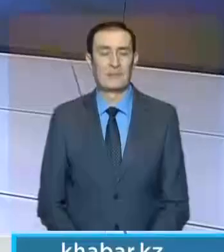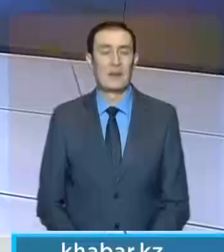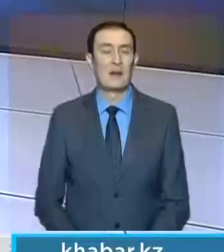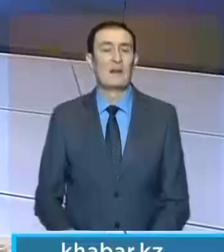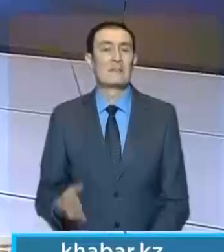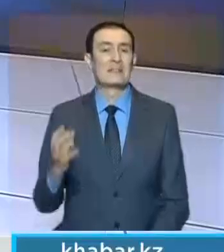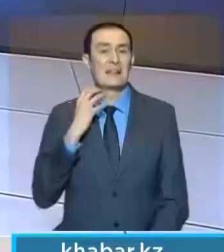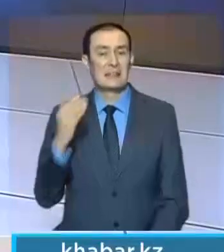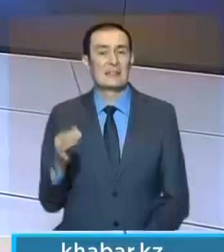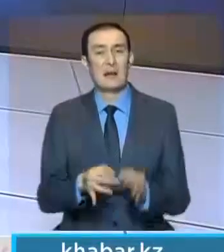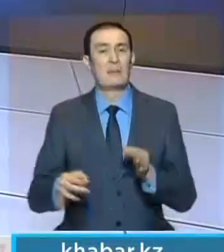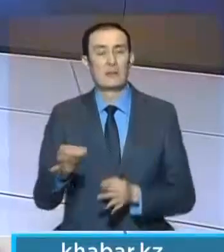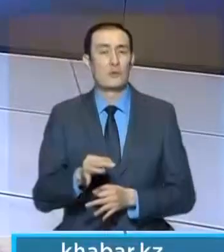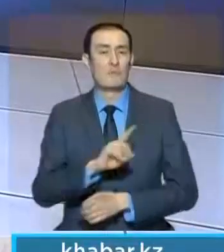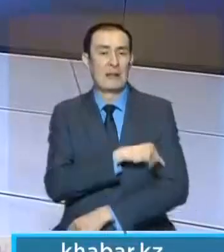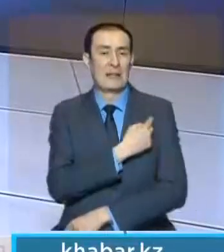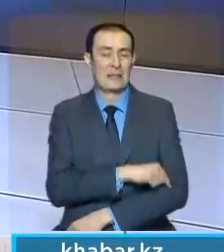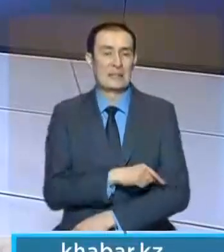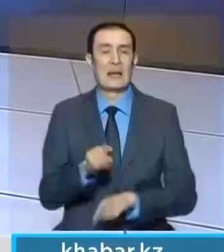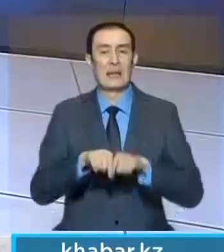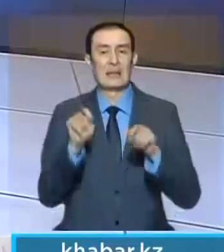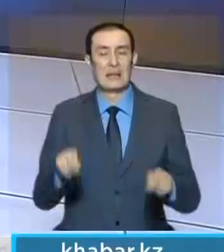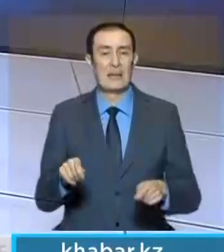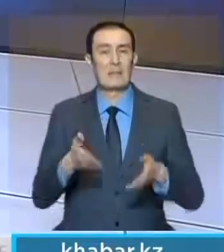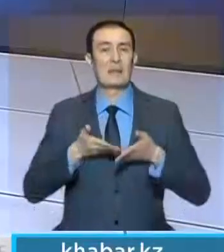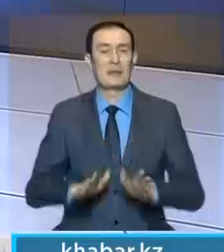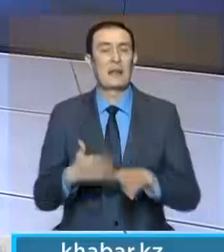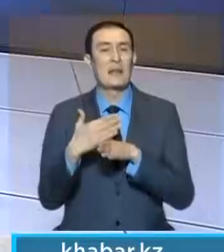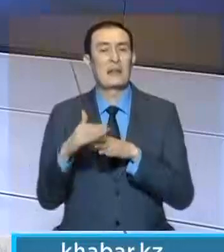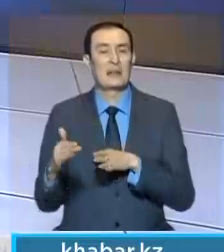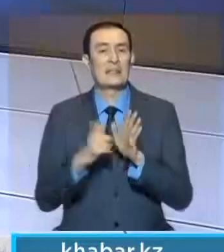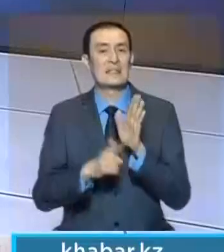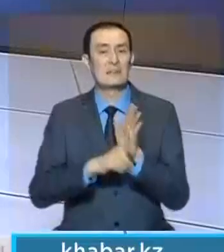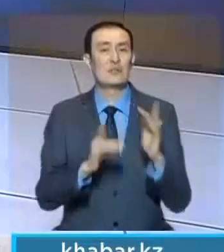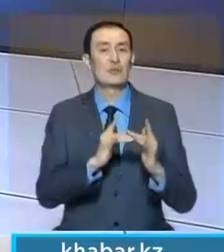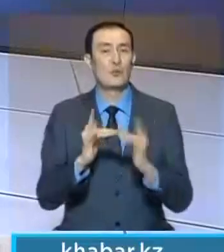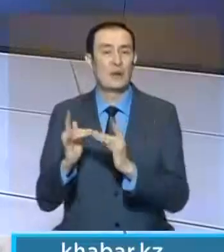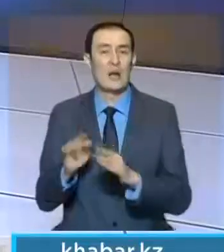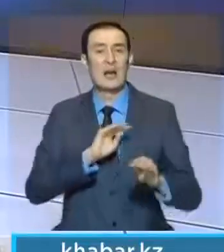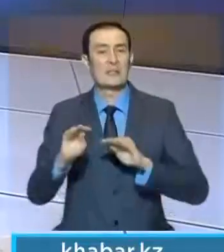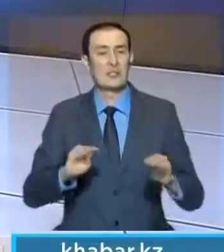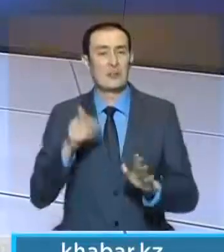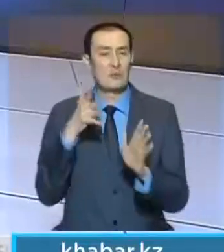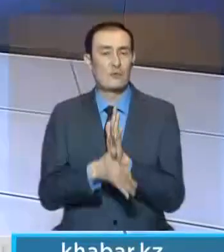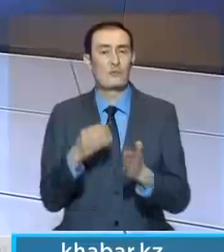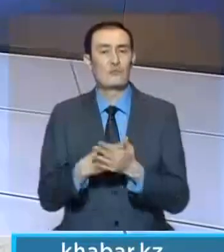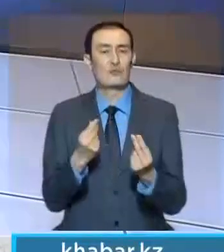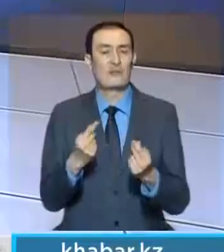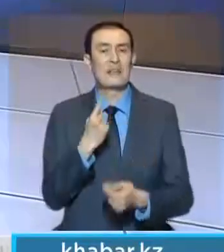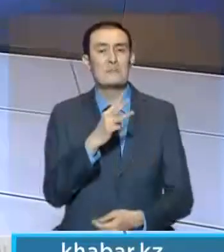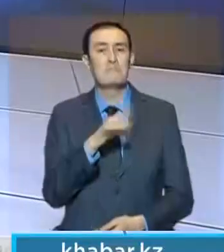В Кызылординской областной многопрофильной больнице открыли перинатальное отделение на 70 коек. Оснащение обошлось местному бюджету